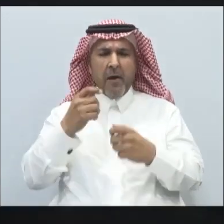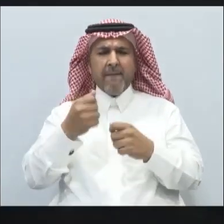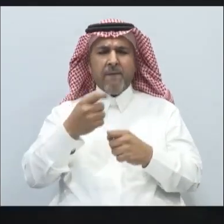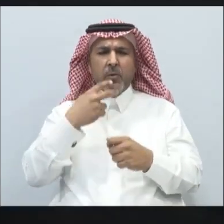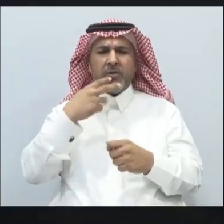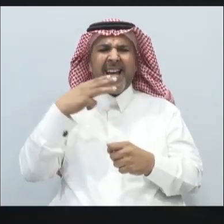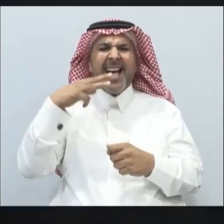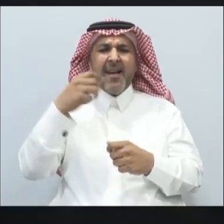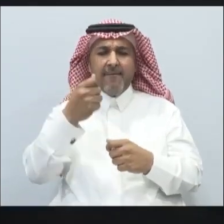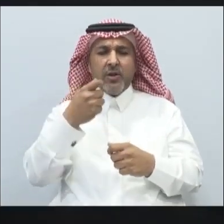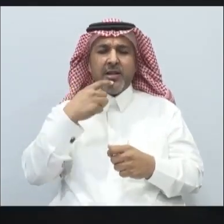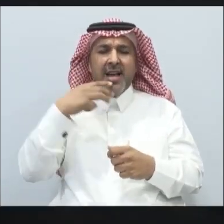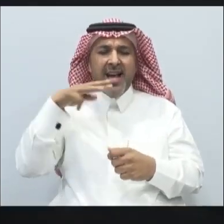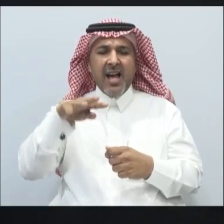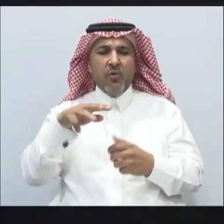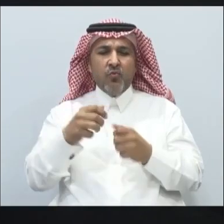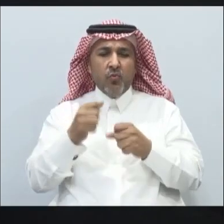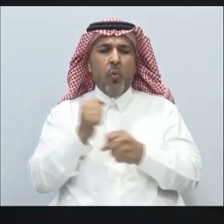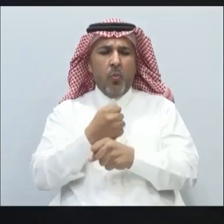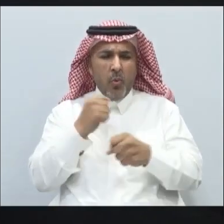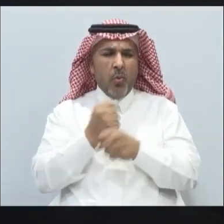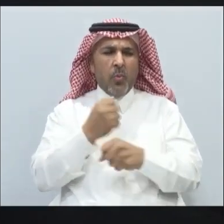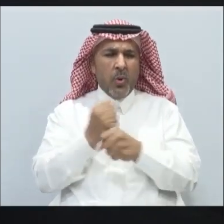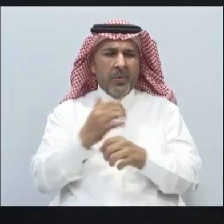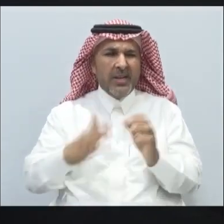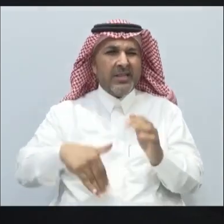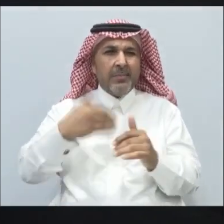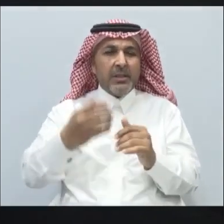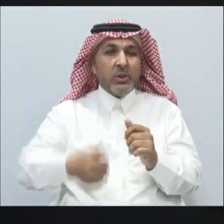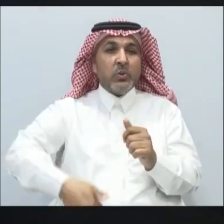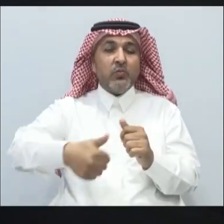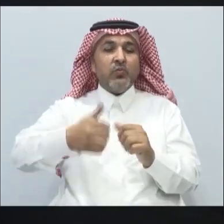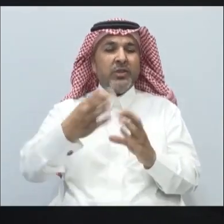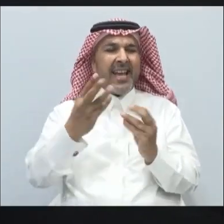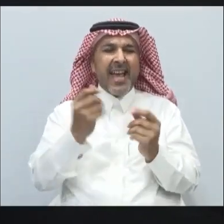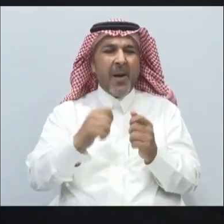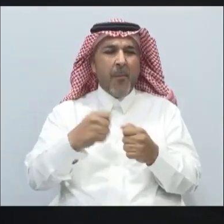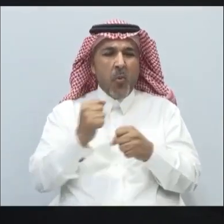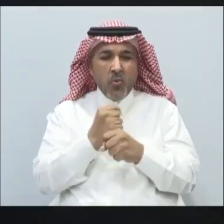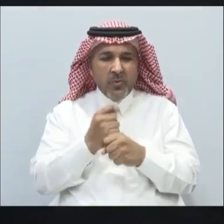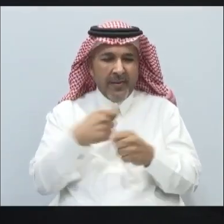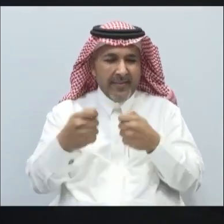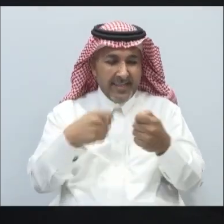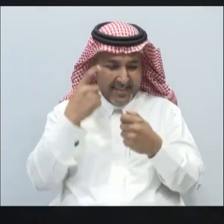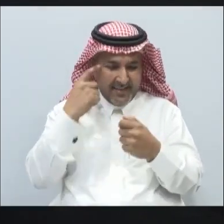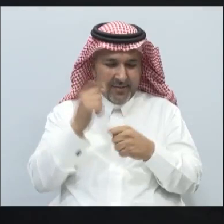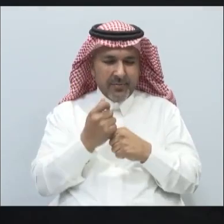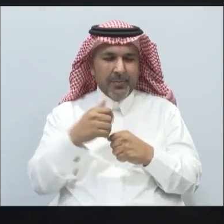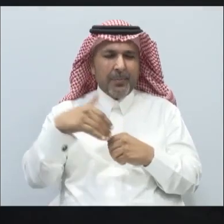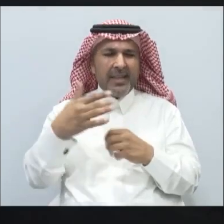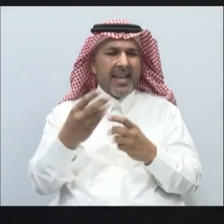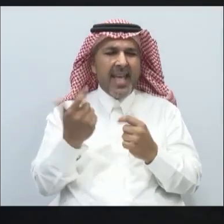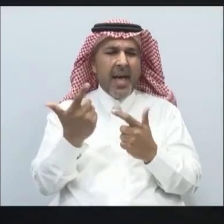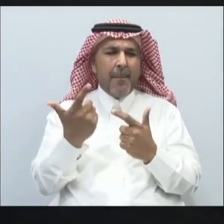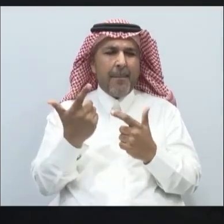ريال بعد سنه مثلا يقول والله بتربح 10% فبعد سنه صار المبلغ 1100 لما اجي